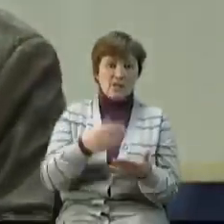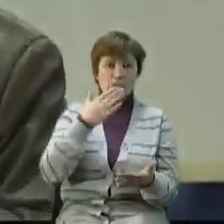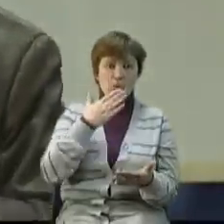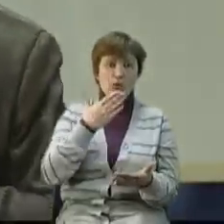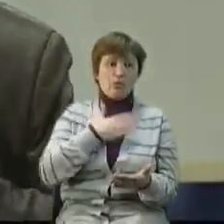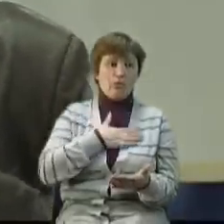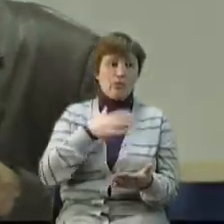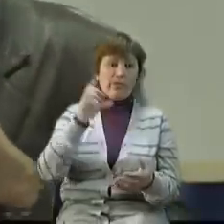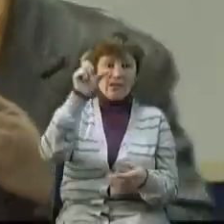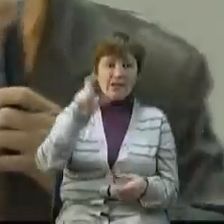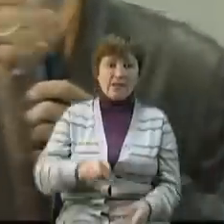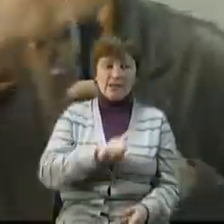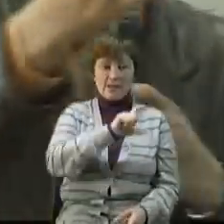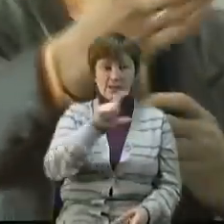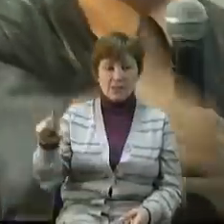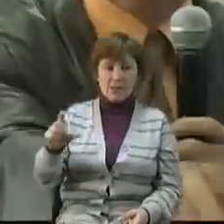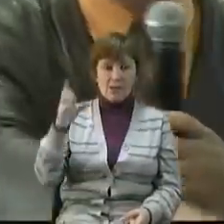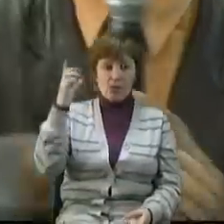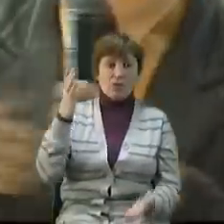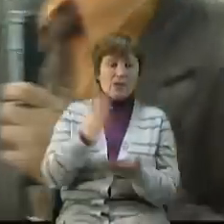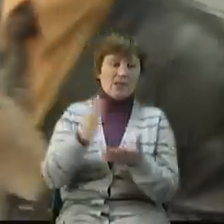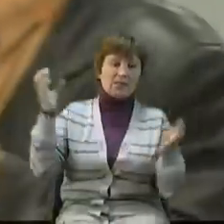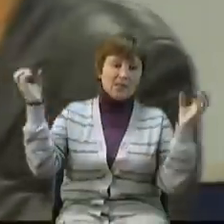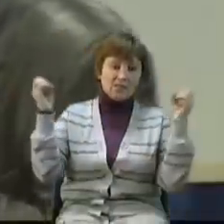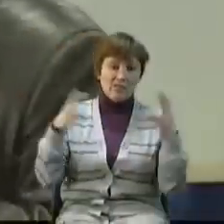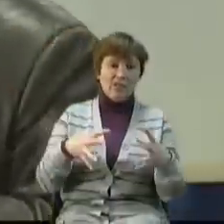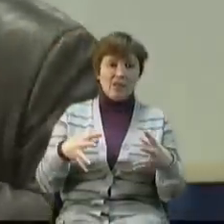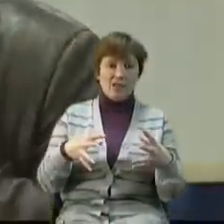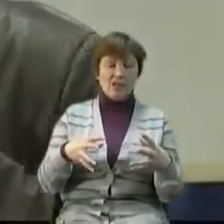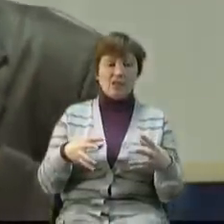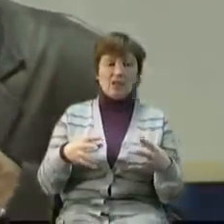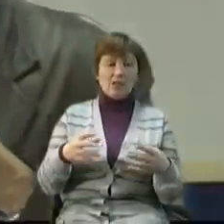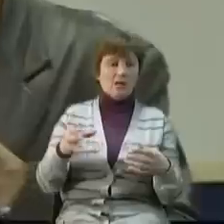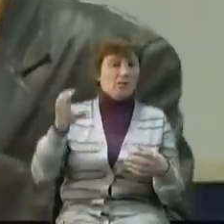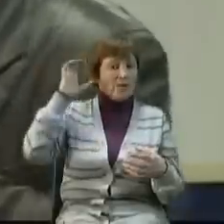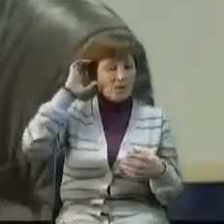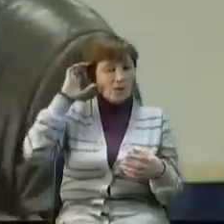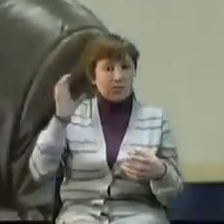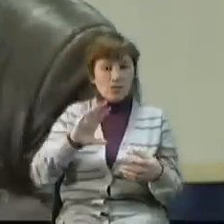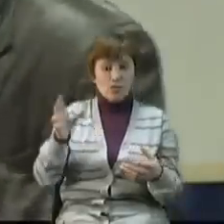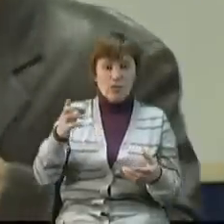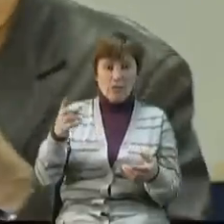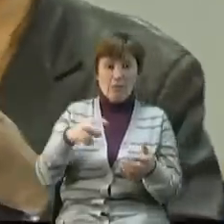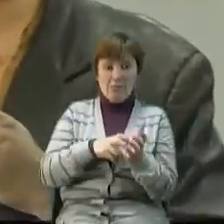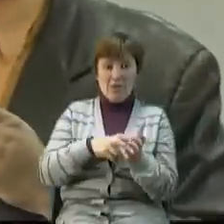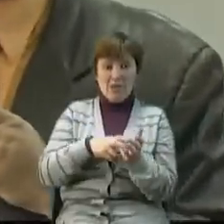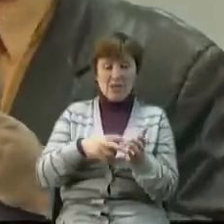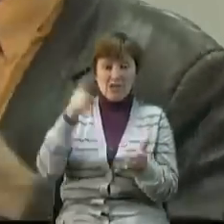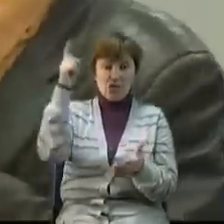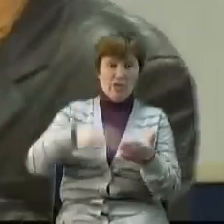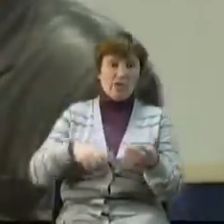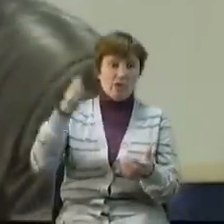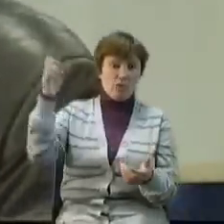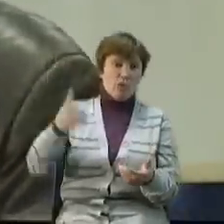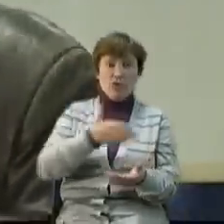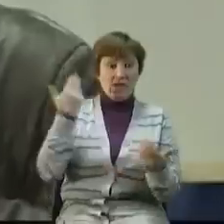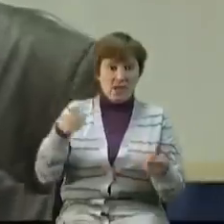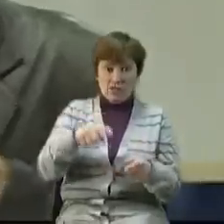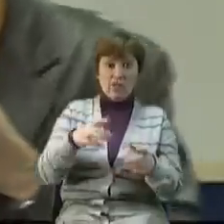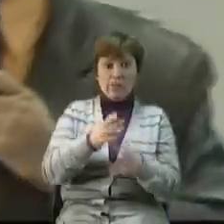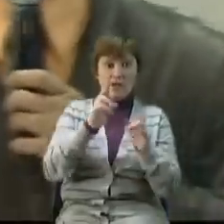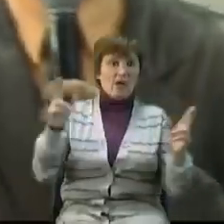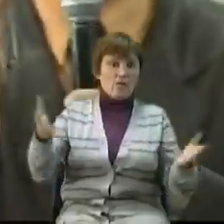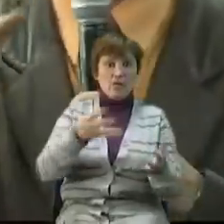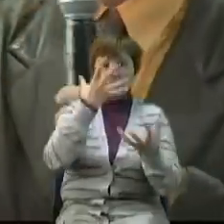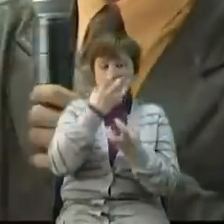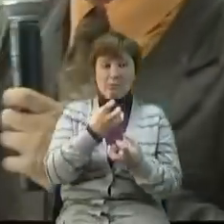мне, Бог есть свет. Иисус говорил, Бог есть свет. Послушайте, что вы боитесь довериться Богу? Нет в нем никакой тьмы. Бог есть любовь. Он столько